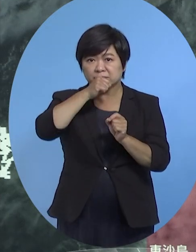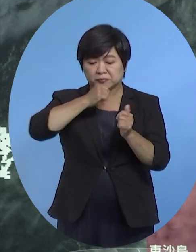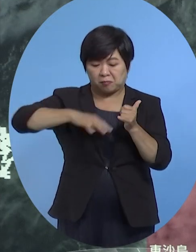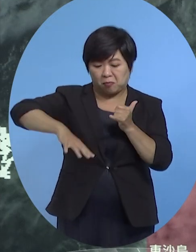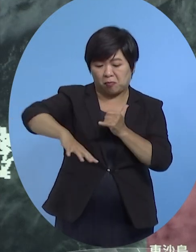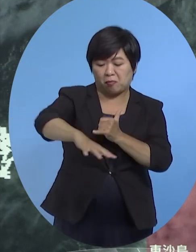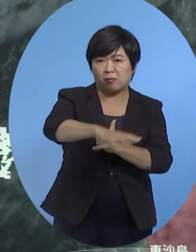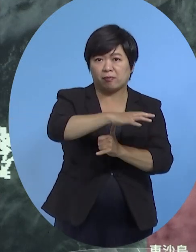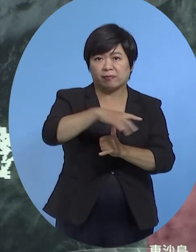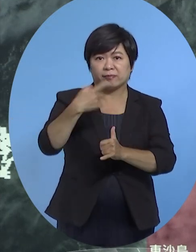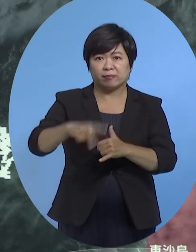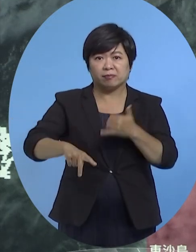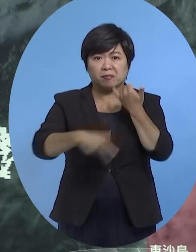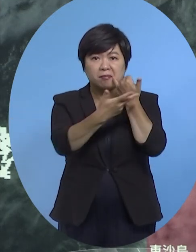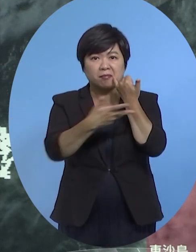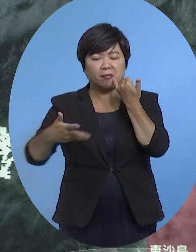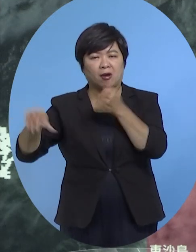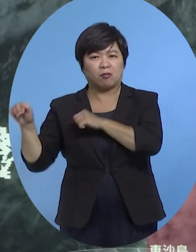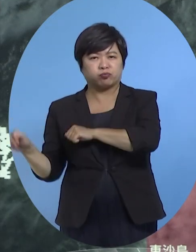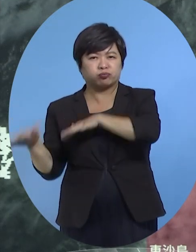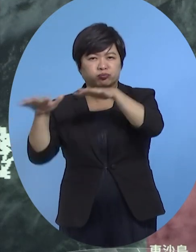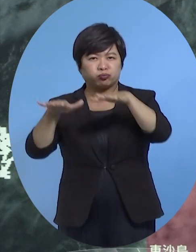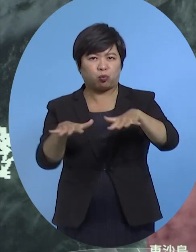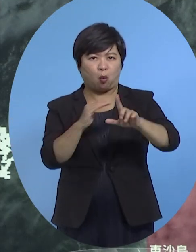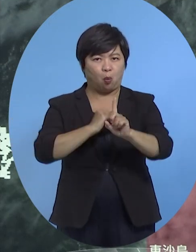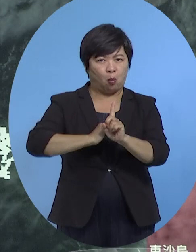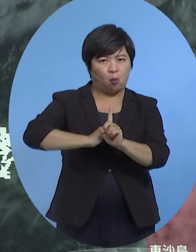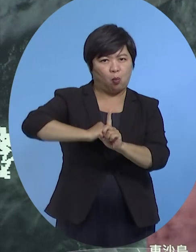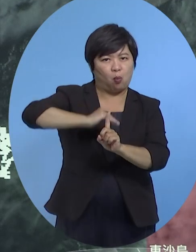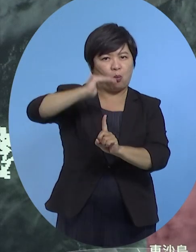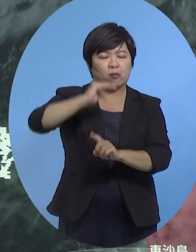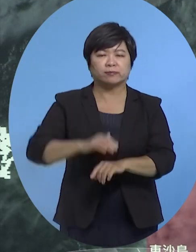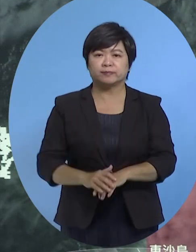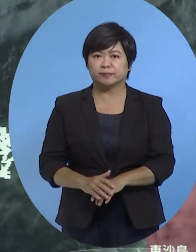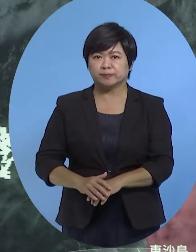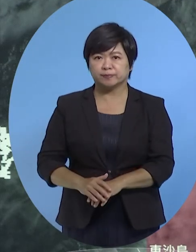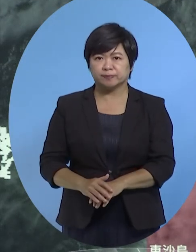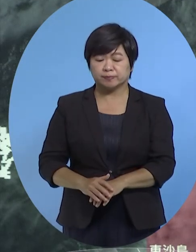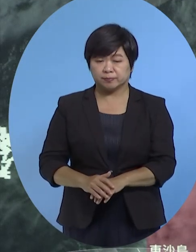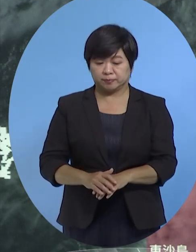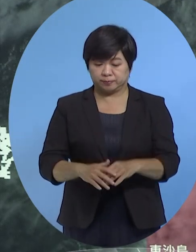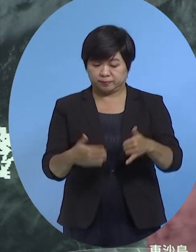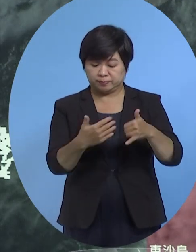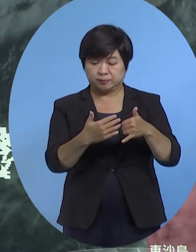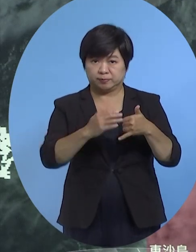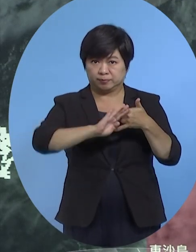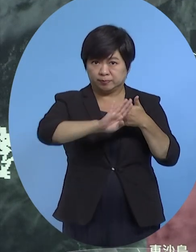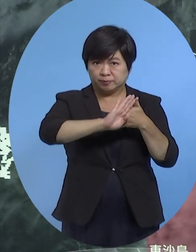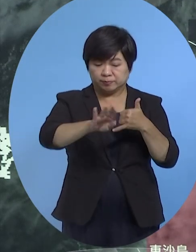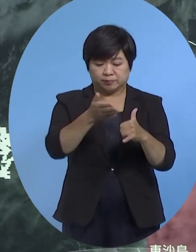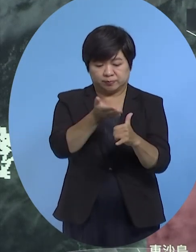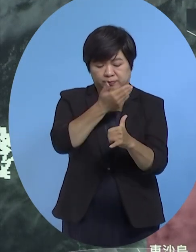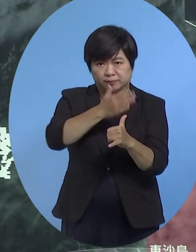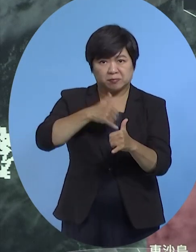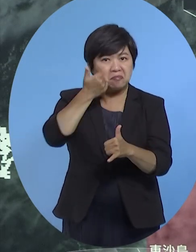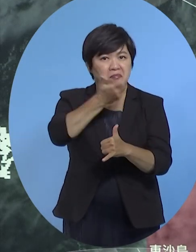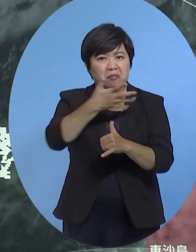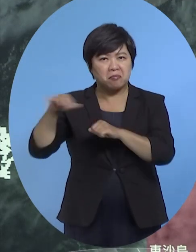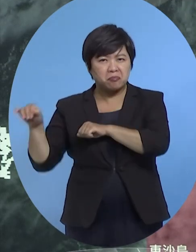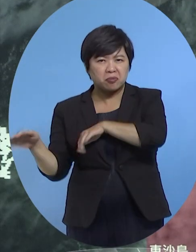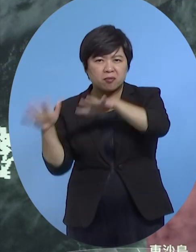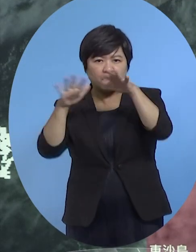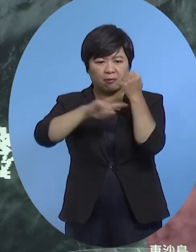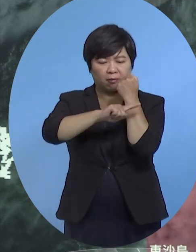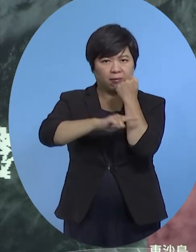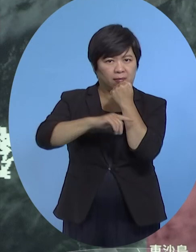沿海还有海面的风浪都会逐渐的增大，在整个东半部北部海面可能会出现2到3米左